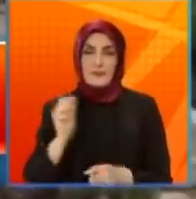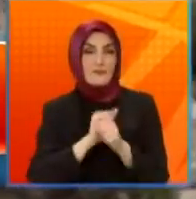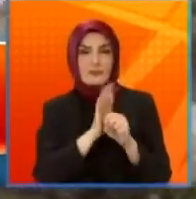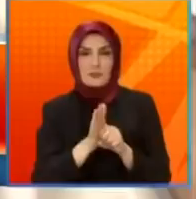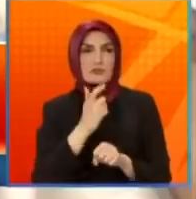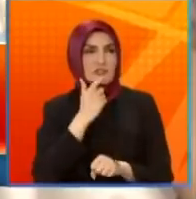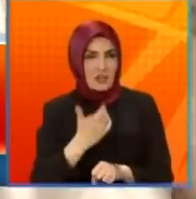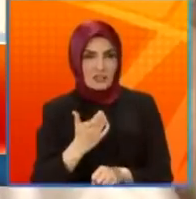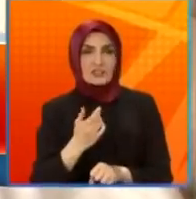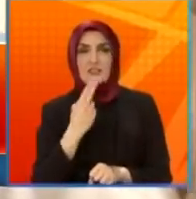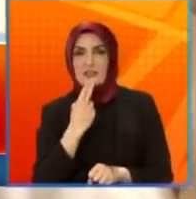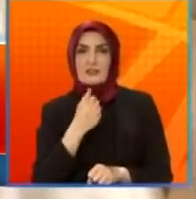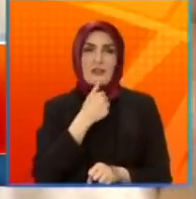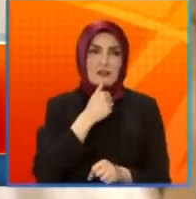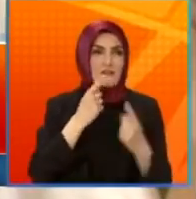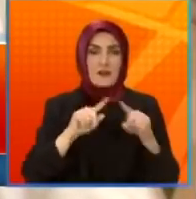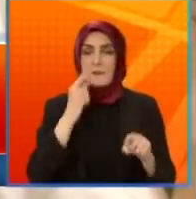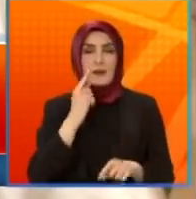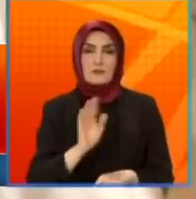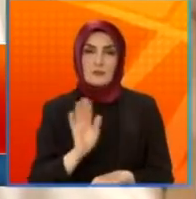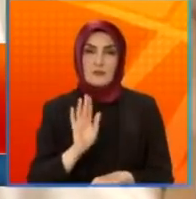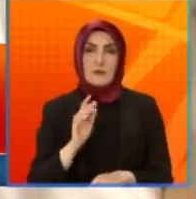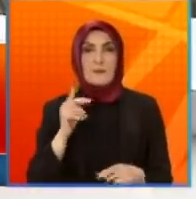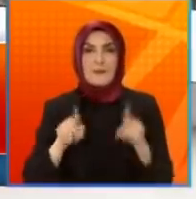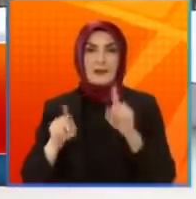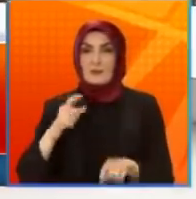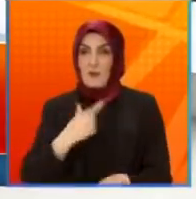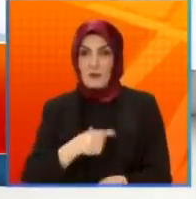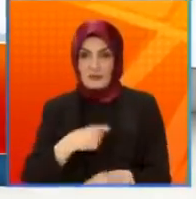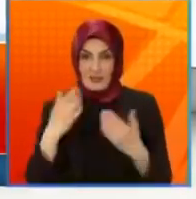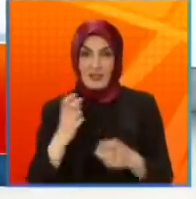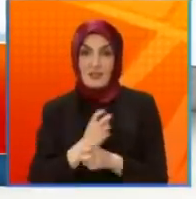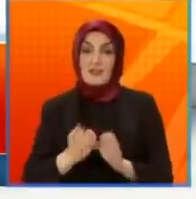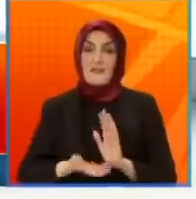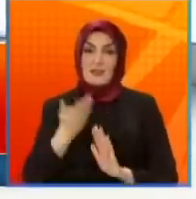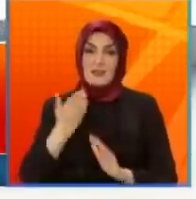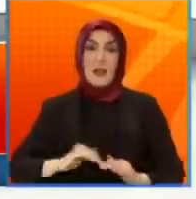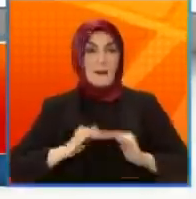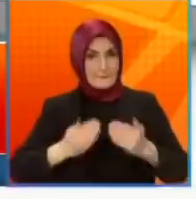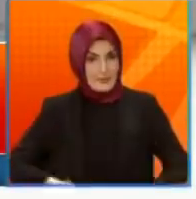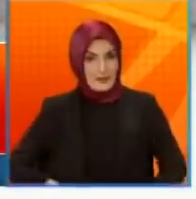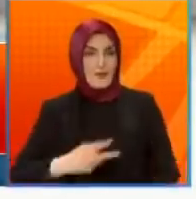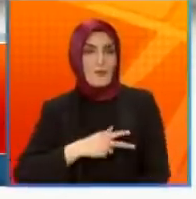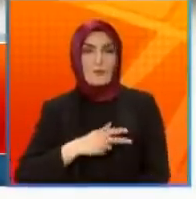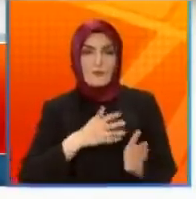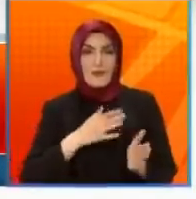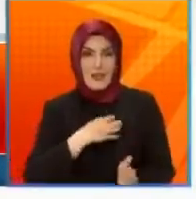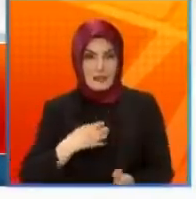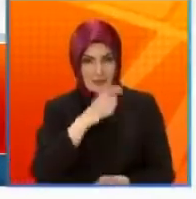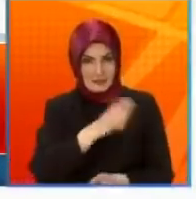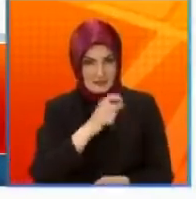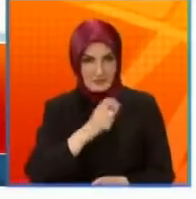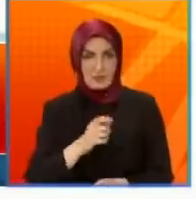ayırmıyor. Ama bazı özel durumlar riski daha da arttırıyor. Hamileler ve emziren anneler de bu virüsten dolayı